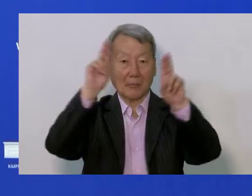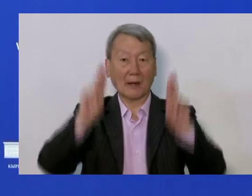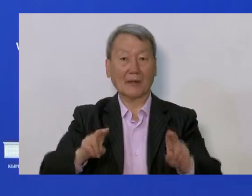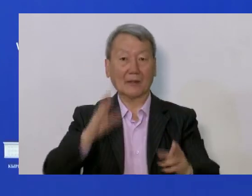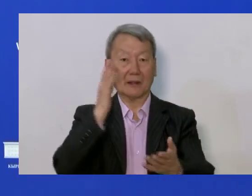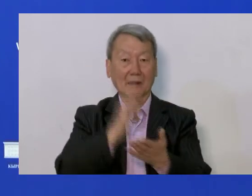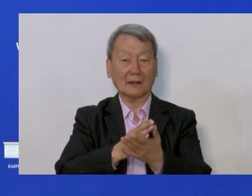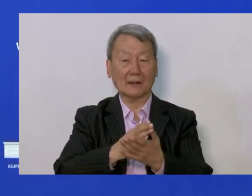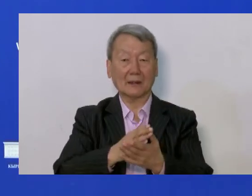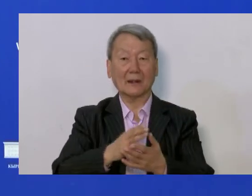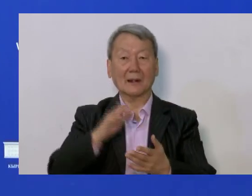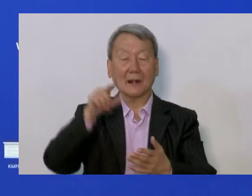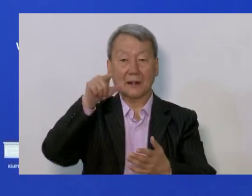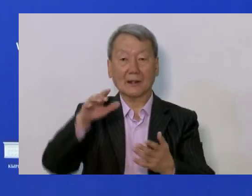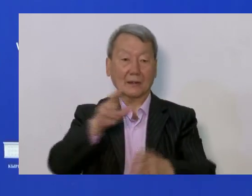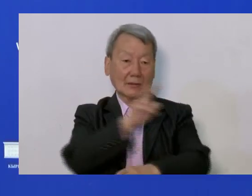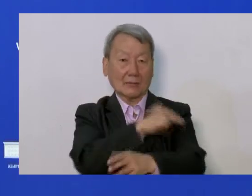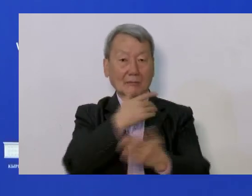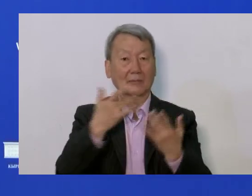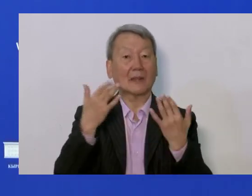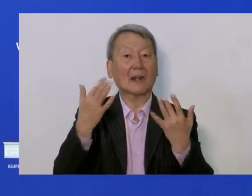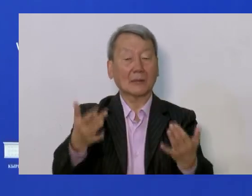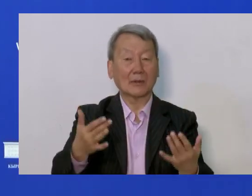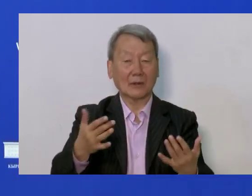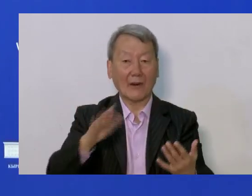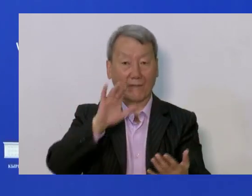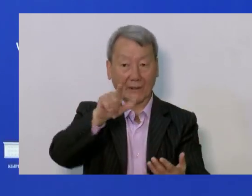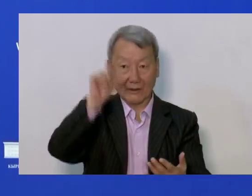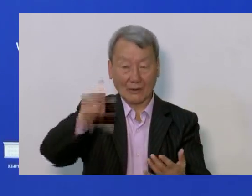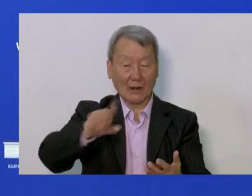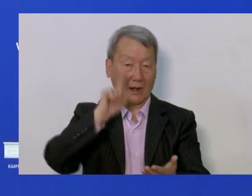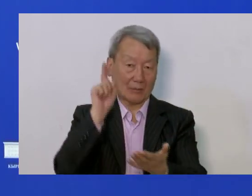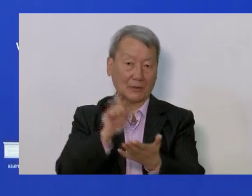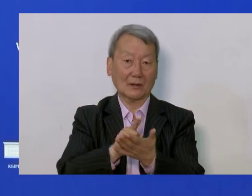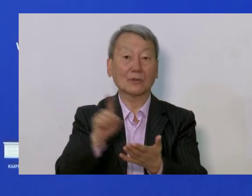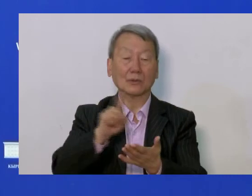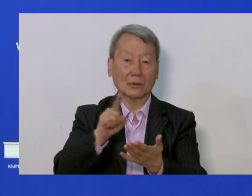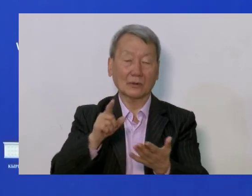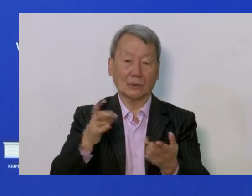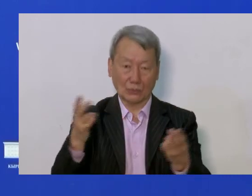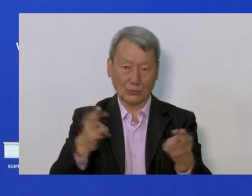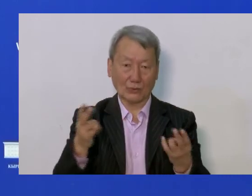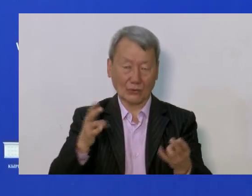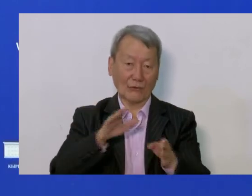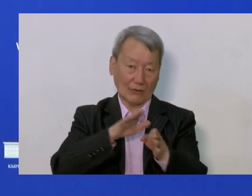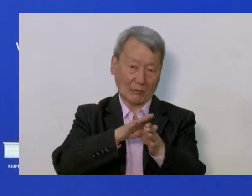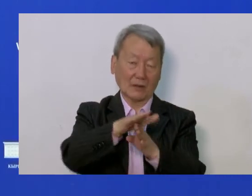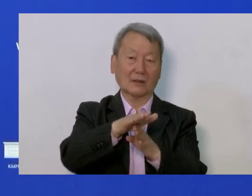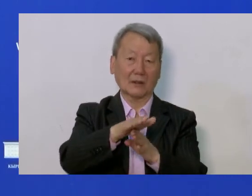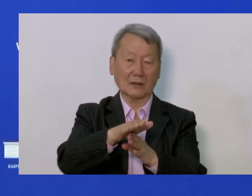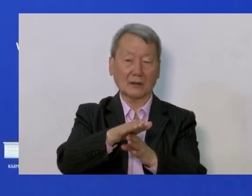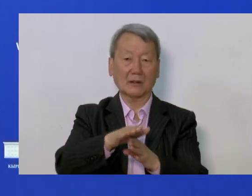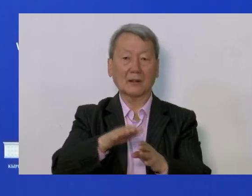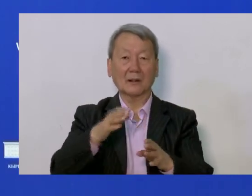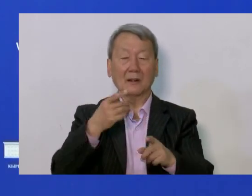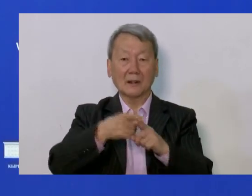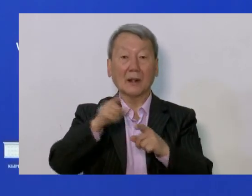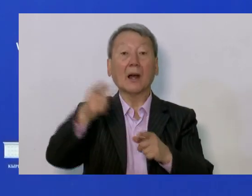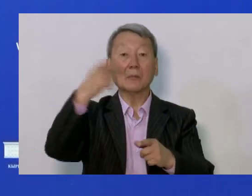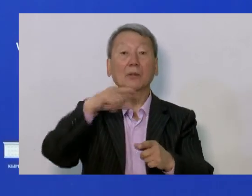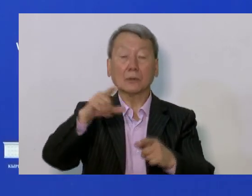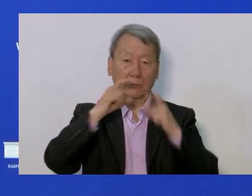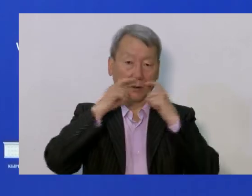есть те требования, которые нам необходимо все-таки соблюдать. Это